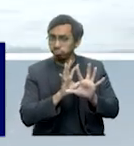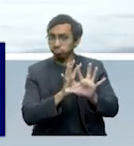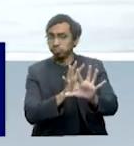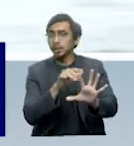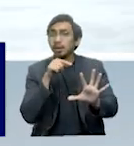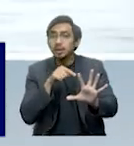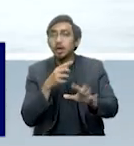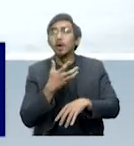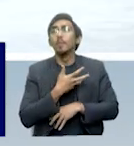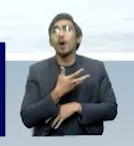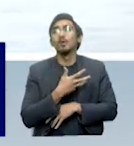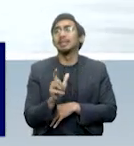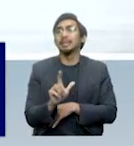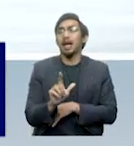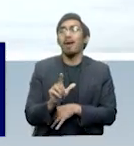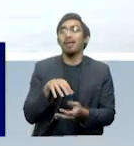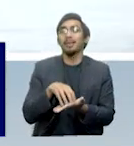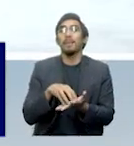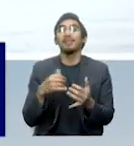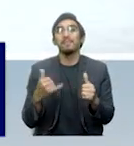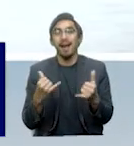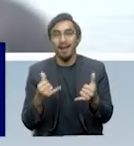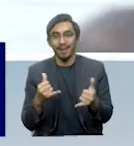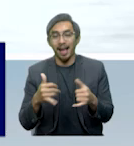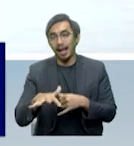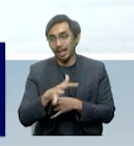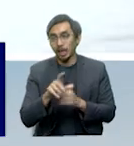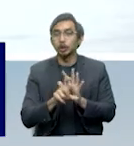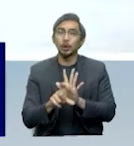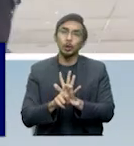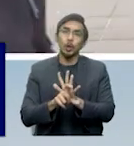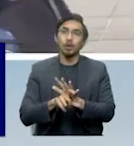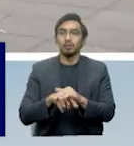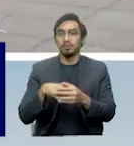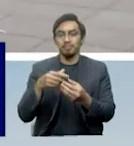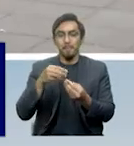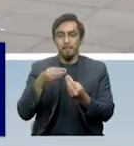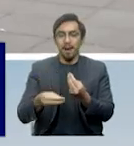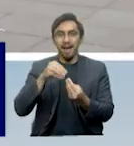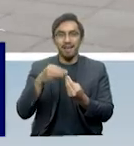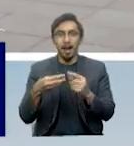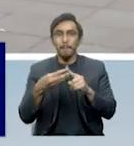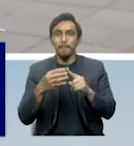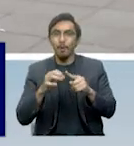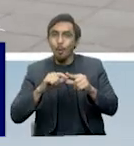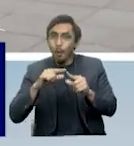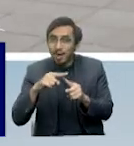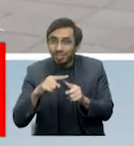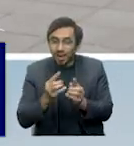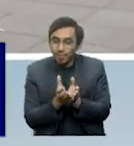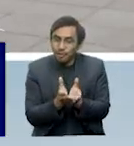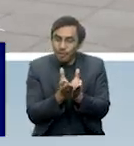menyewa wahana permainan air seperti misalnya banana boat, kemudian juga speedboat dan juga masih banyak lagi. Dan juga di sini